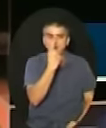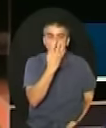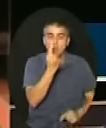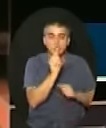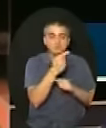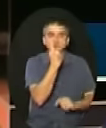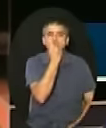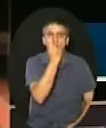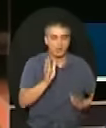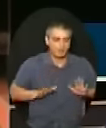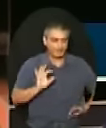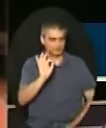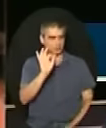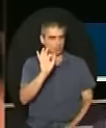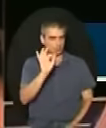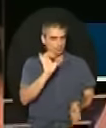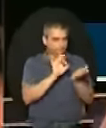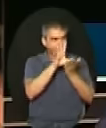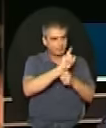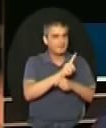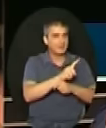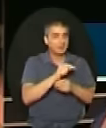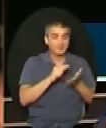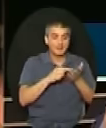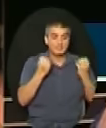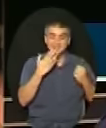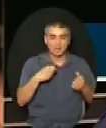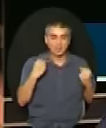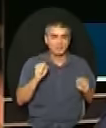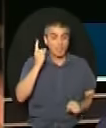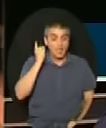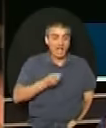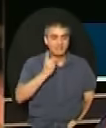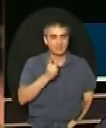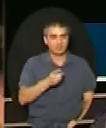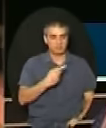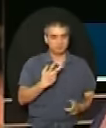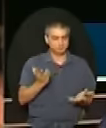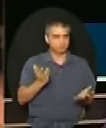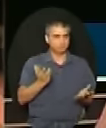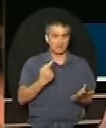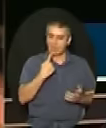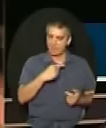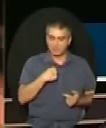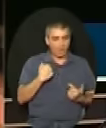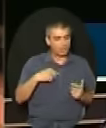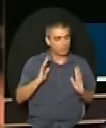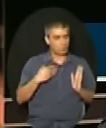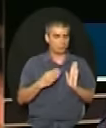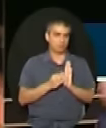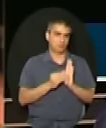יותר משעה על כיסא. לכן הדמוקרטיה הישראלית חייבת, חייבת להגן עצמה. אנחנו מאוד מאוד